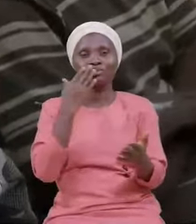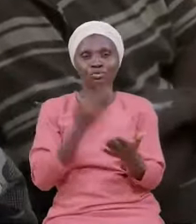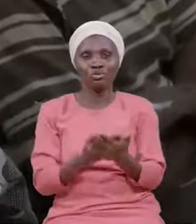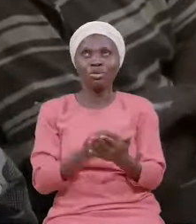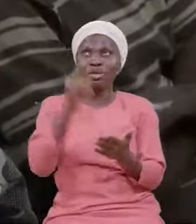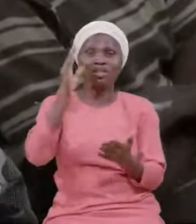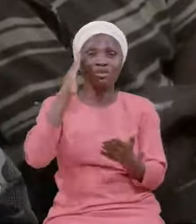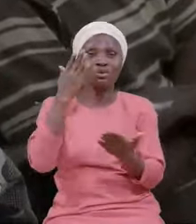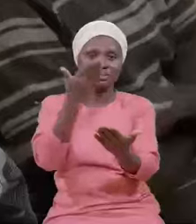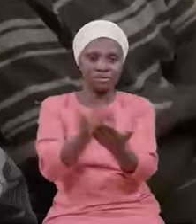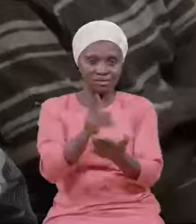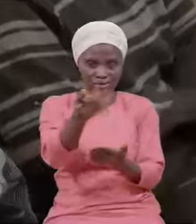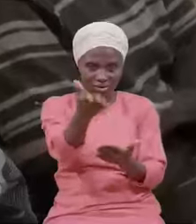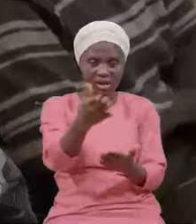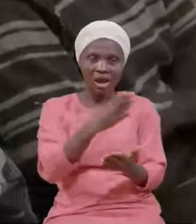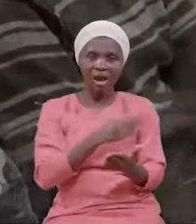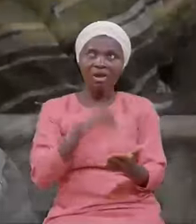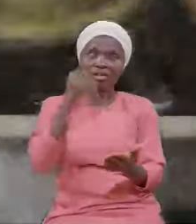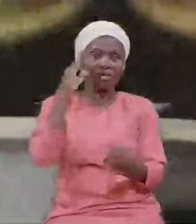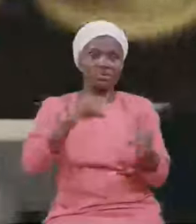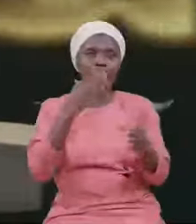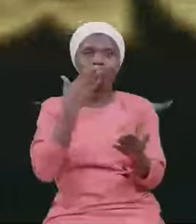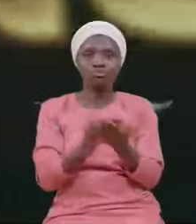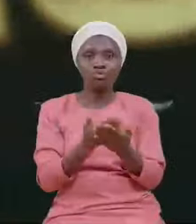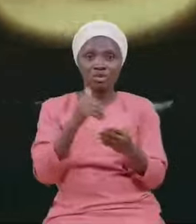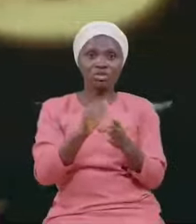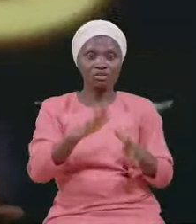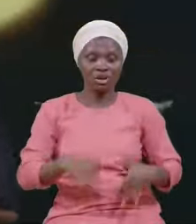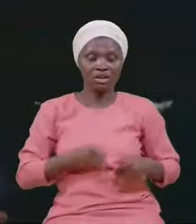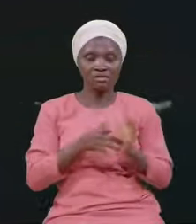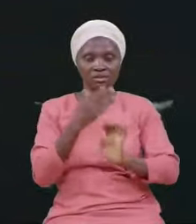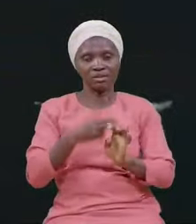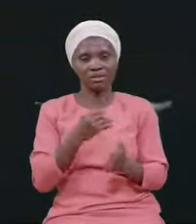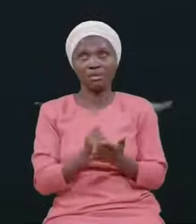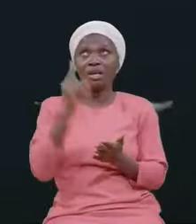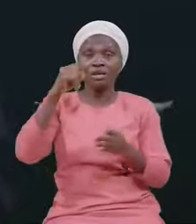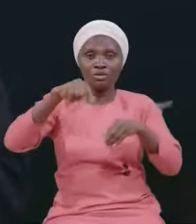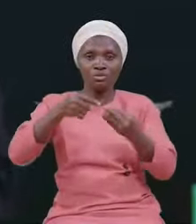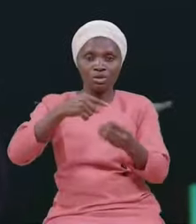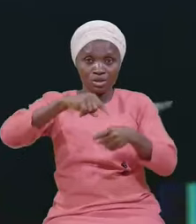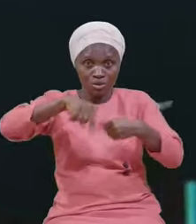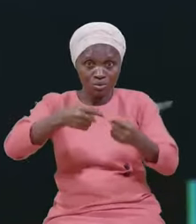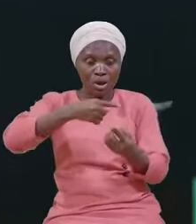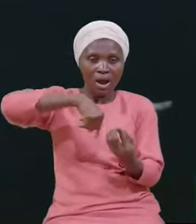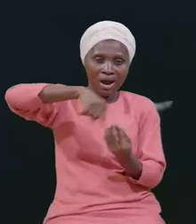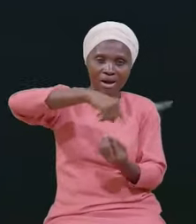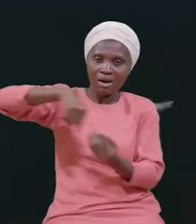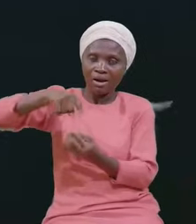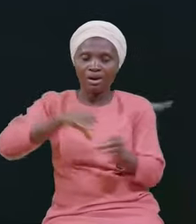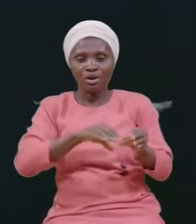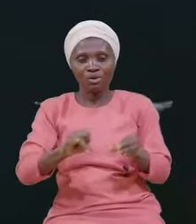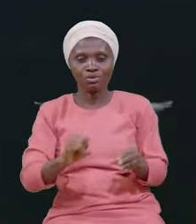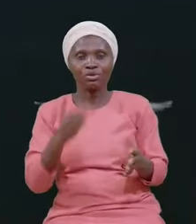il te fera du bien dans ta vie. Il allait de lieu en lieu faisant du bien et guérissant. Et guérissant. Tous